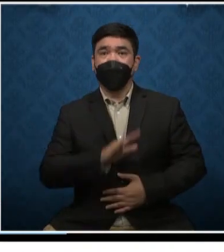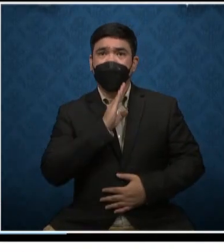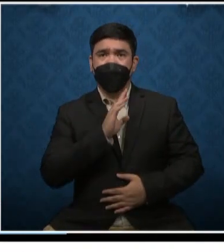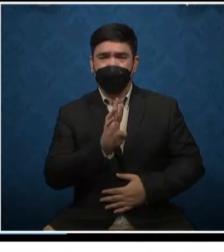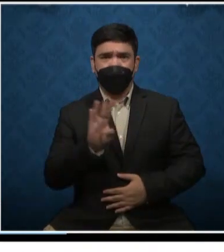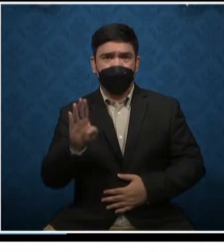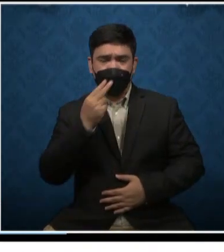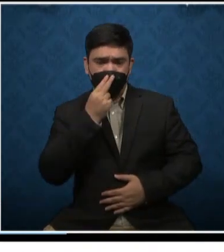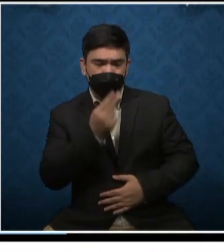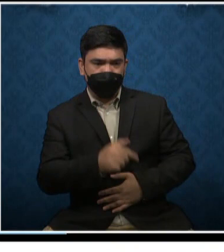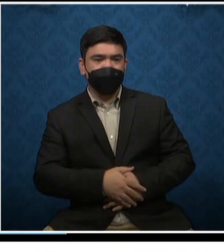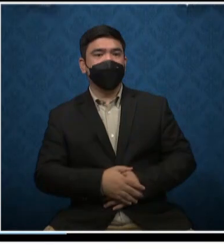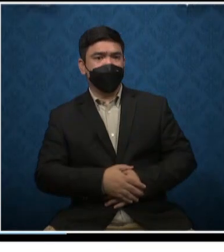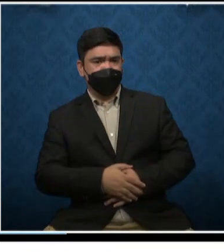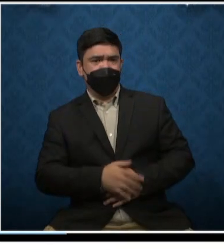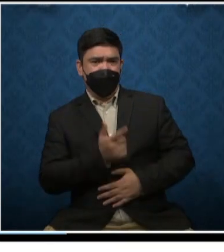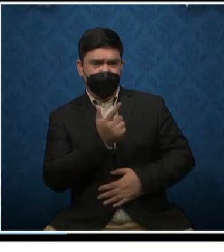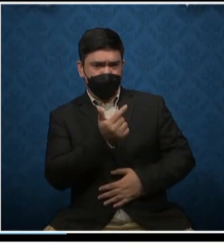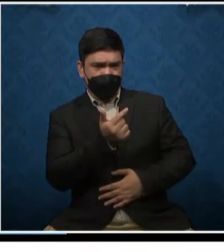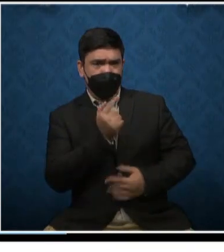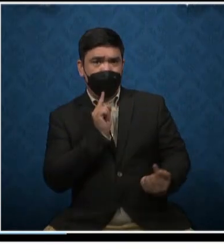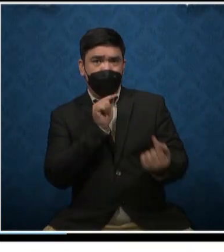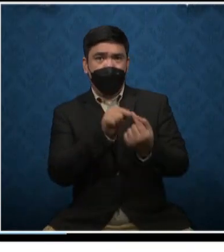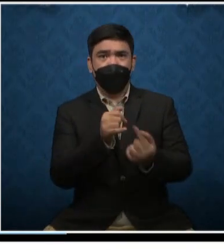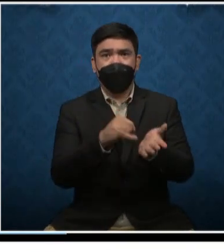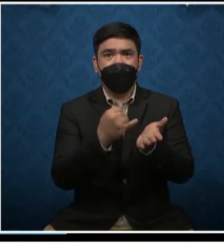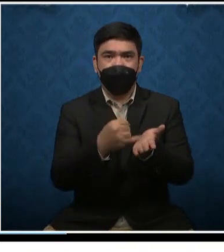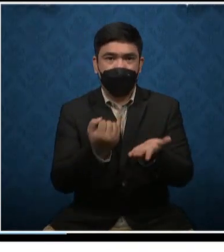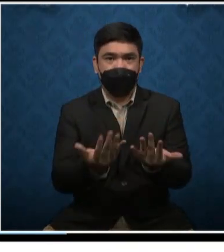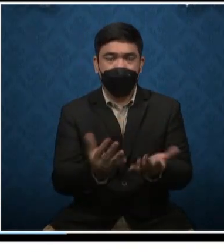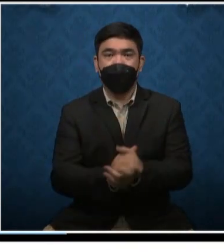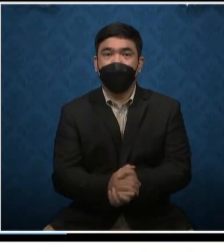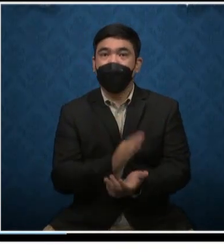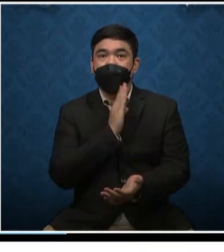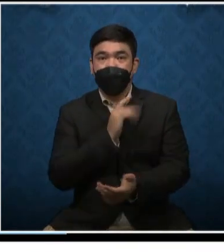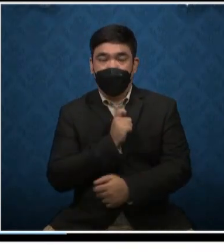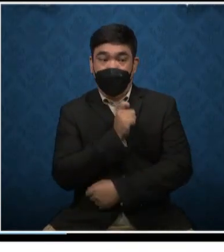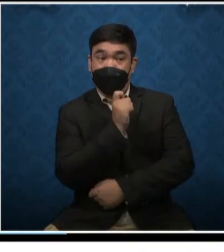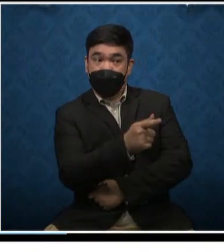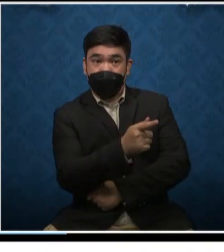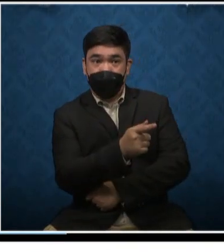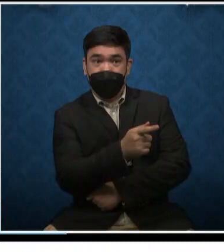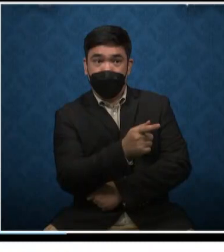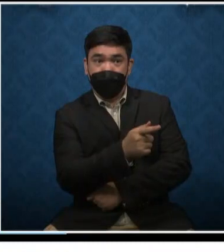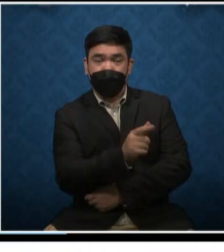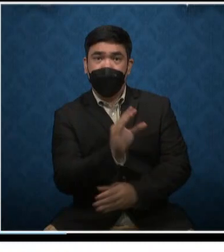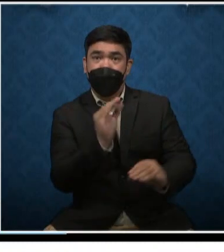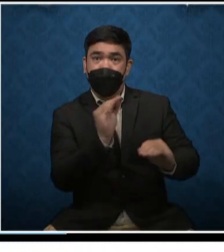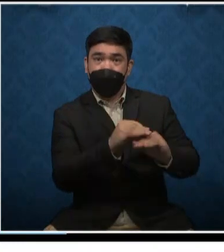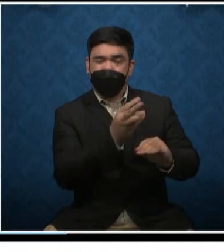แบบที่ประชาชนสามารถเข้าถึงได้ง่ายด้วยการจ่ายเงินสมทบเพิ่มเ